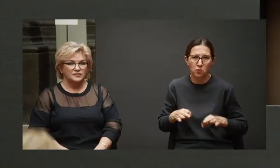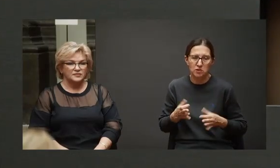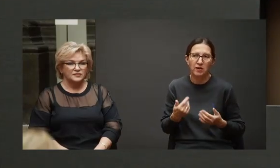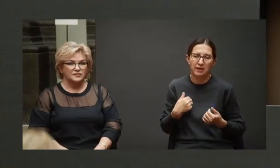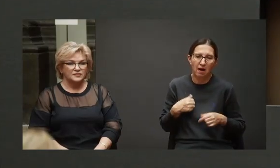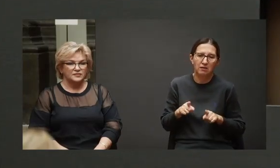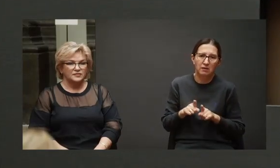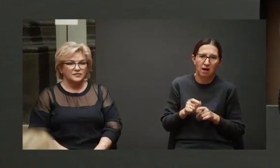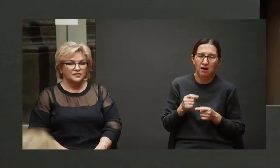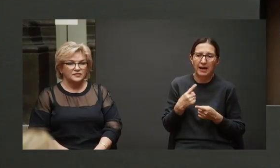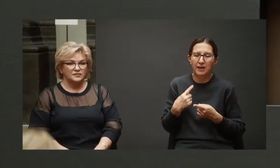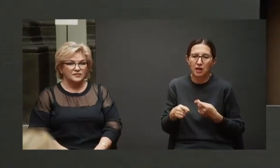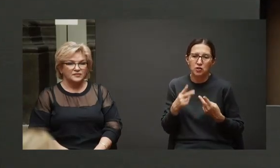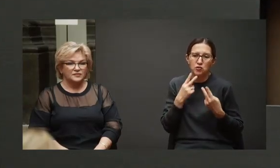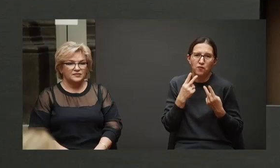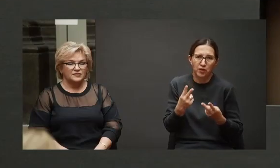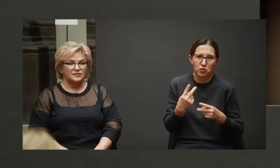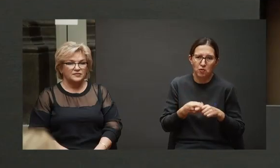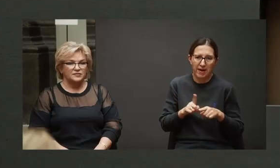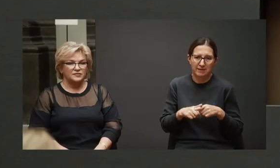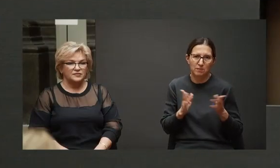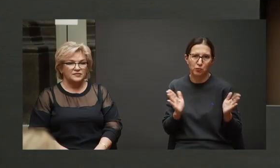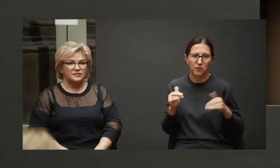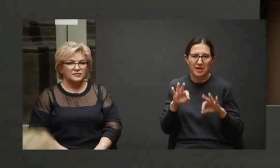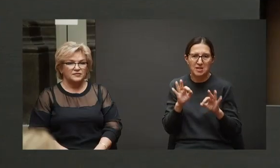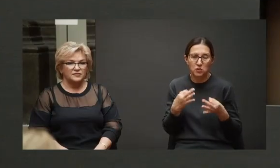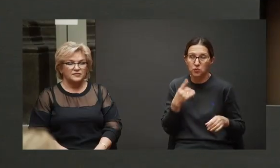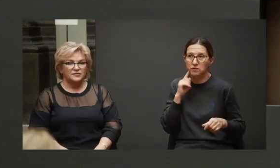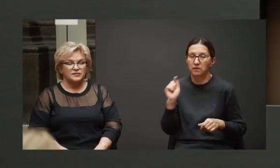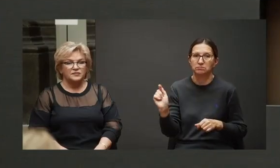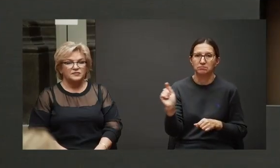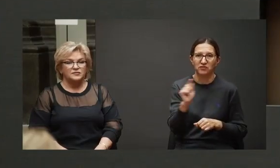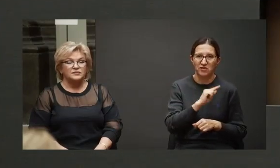так или иначе вижу произведения искусства везде.